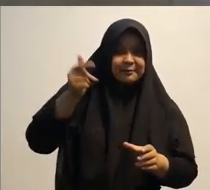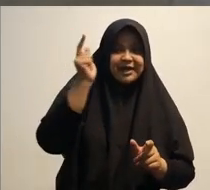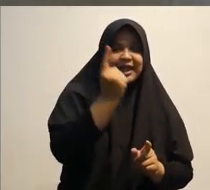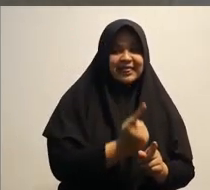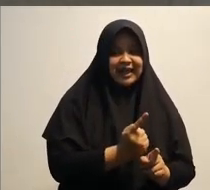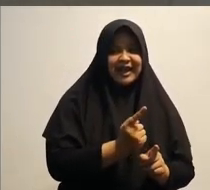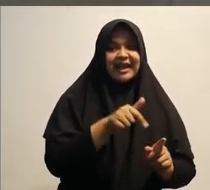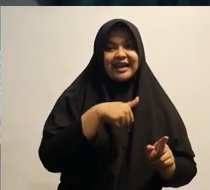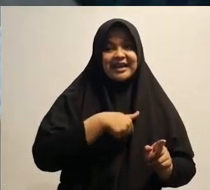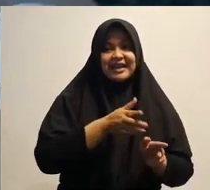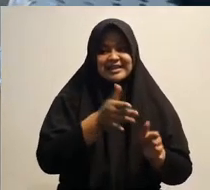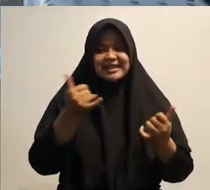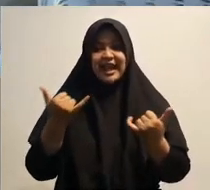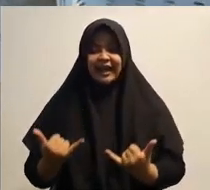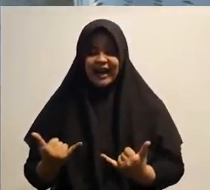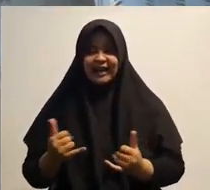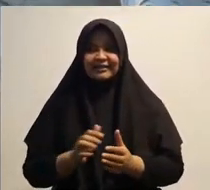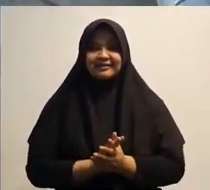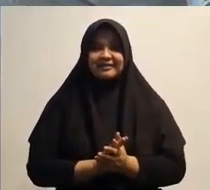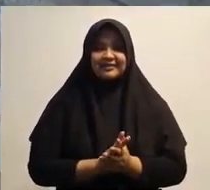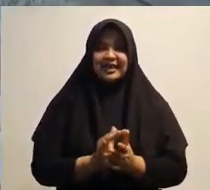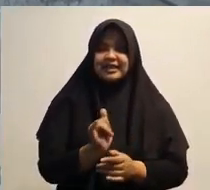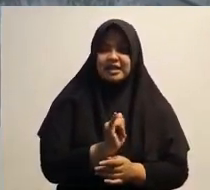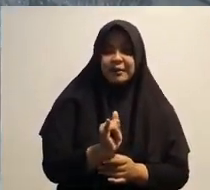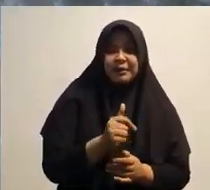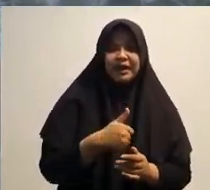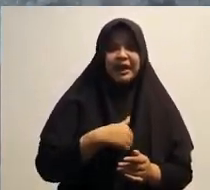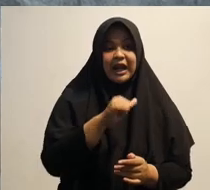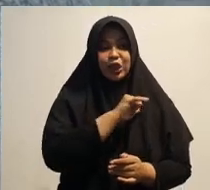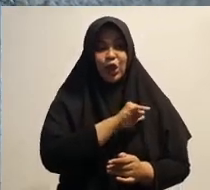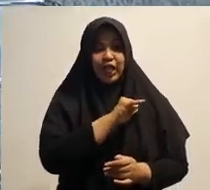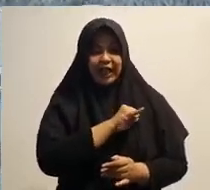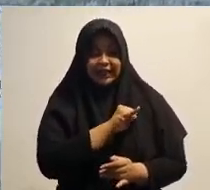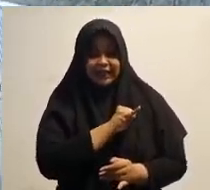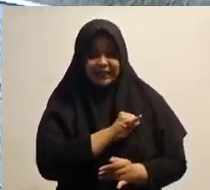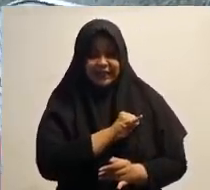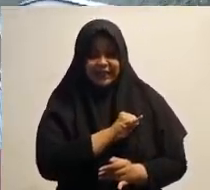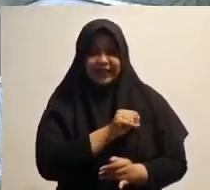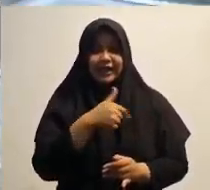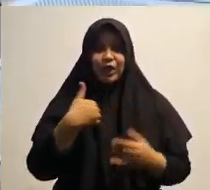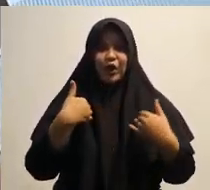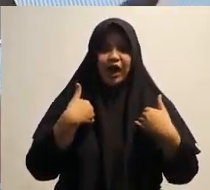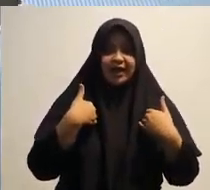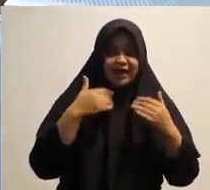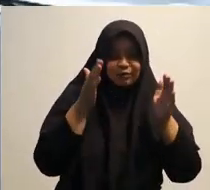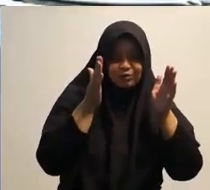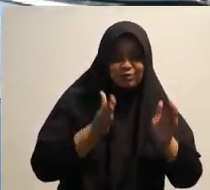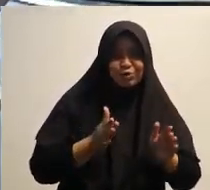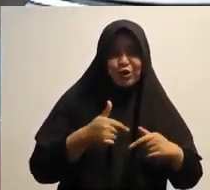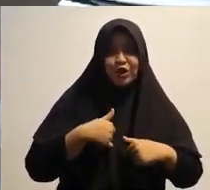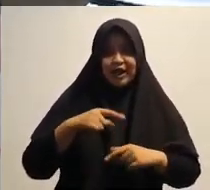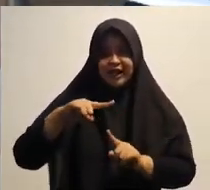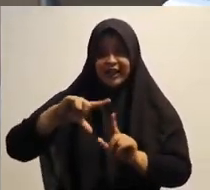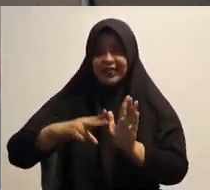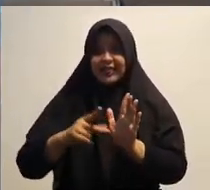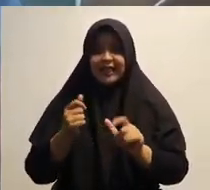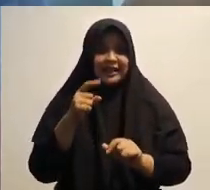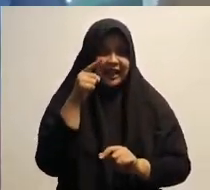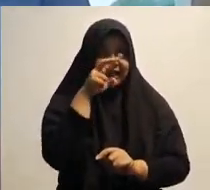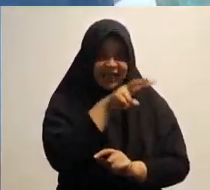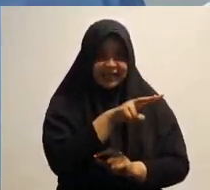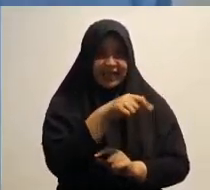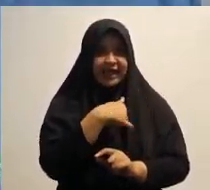yang sekarang. Seperti misalnya toilet itu juga ada. Seperti yang tadi Mbak Tanya lihat,